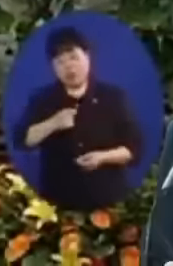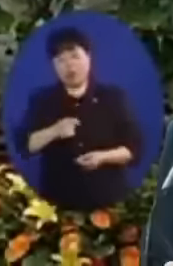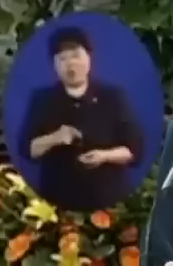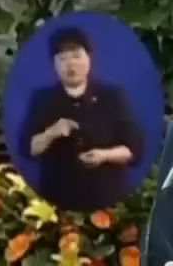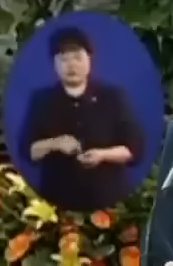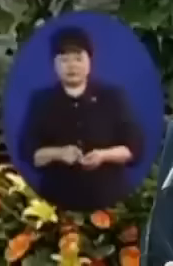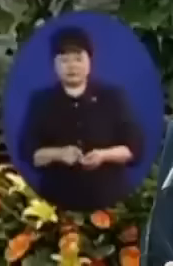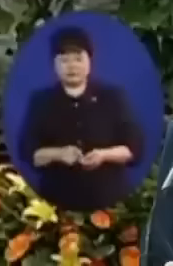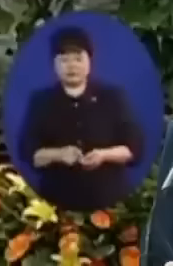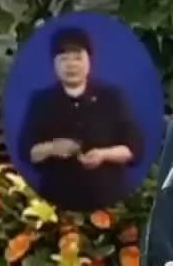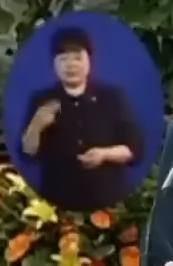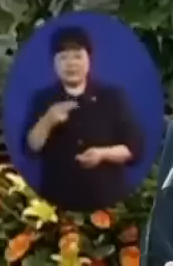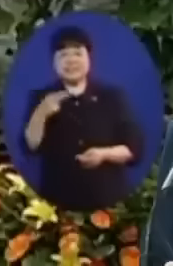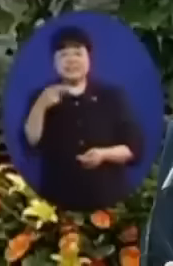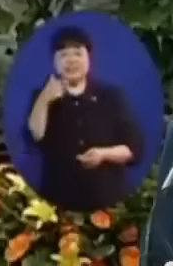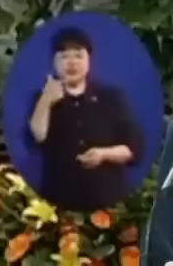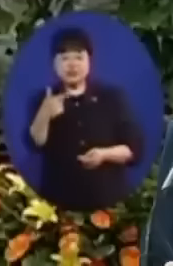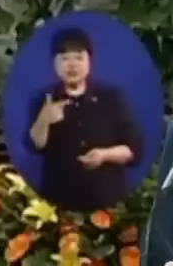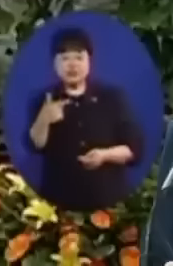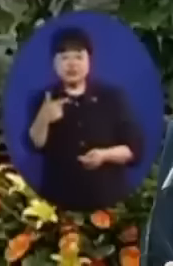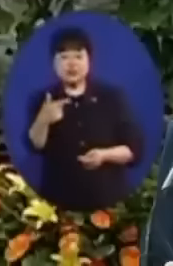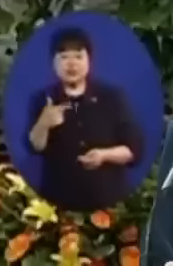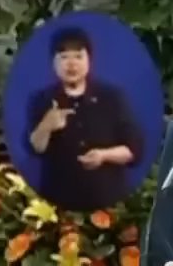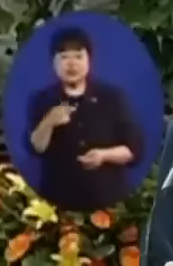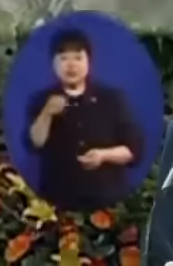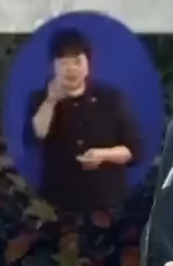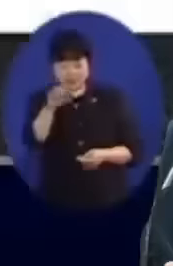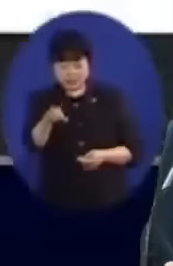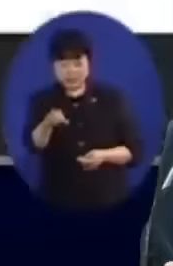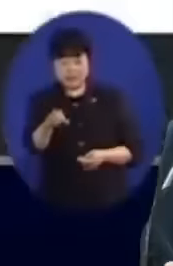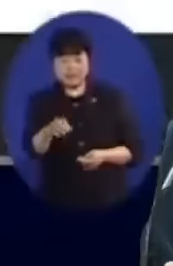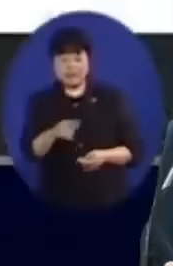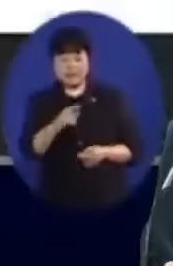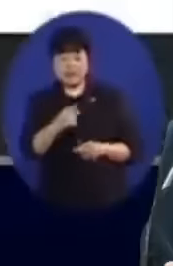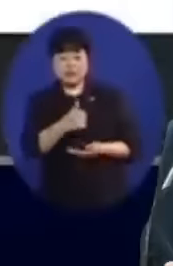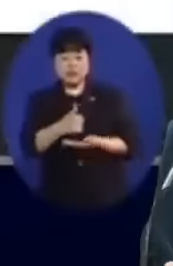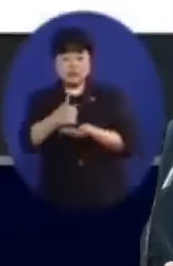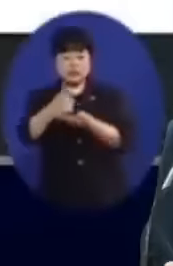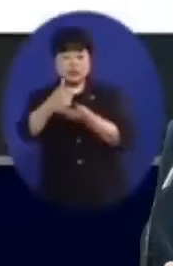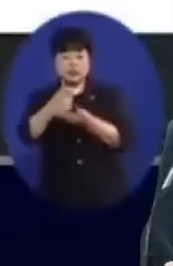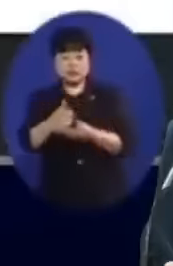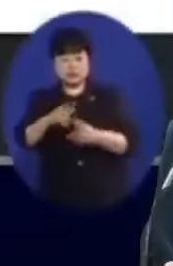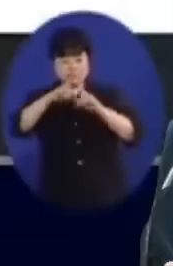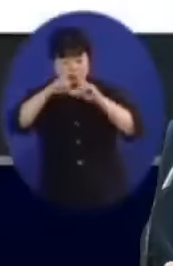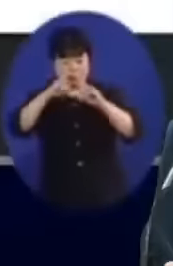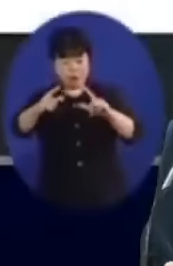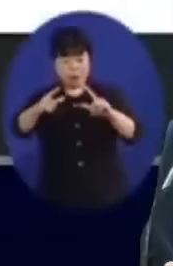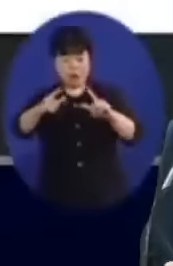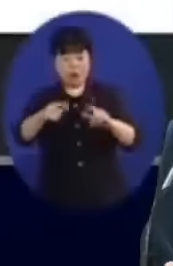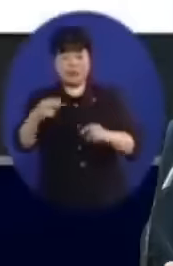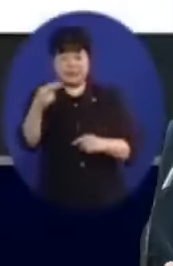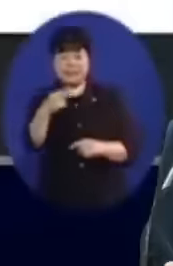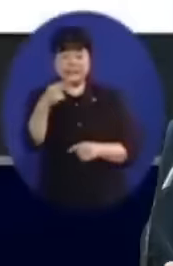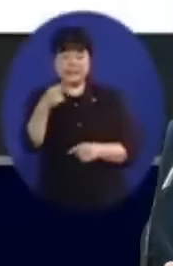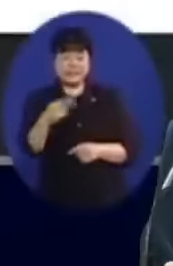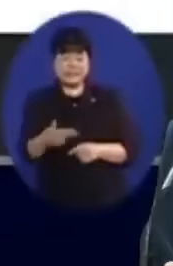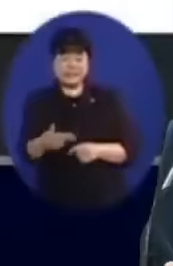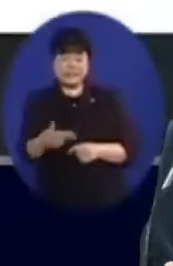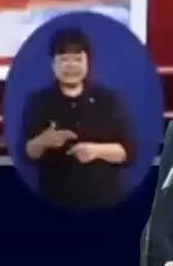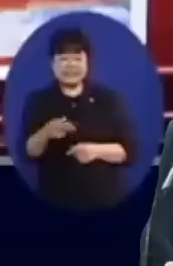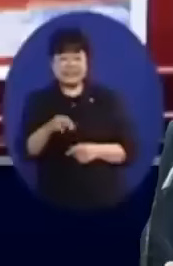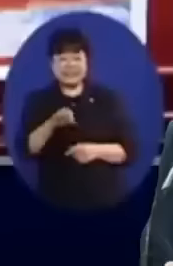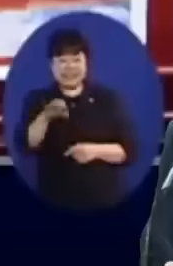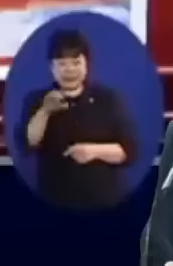찬성했습니다. 2006년 플로리다 주에서는 이 말을 주의 공식 모토로 정하고 2007년 인디아나